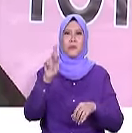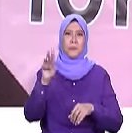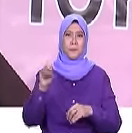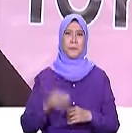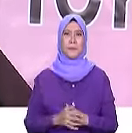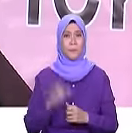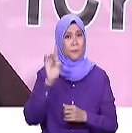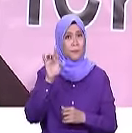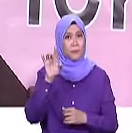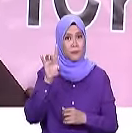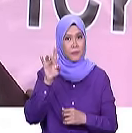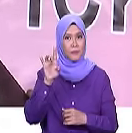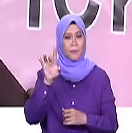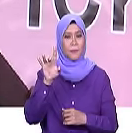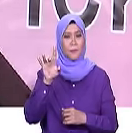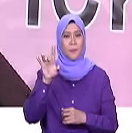Jadi insyaAllah,